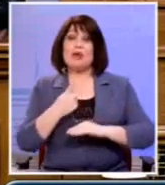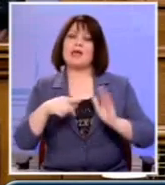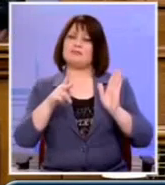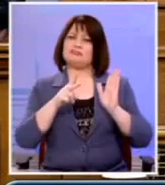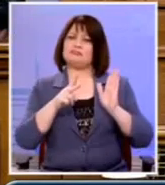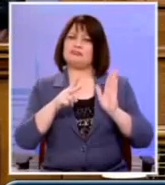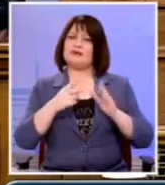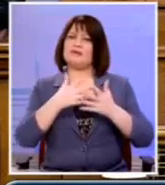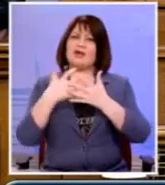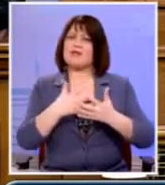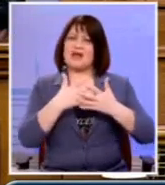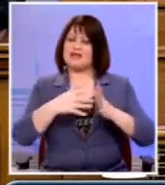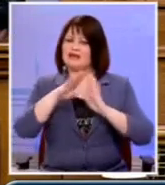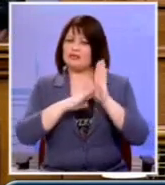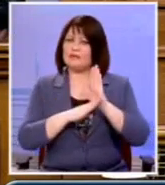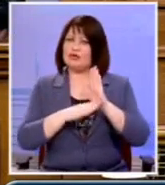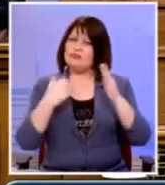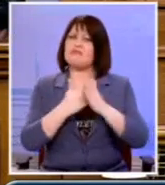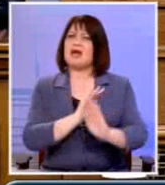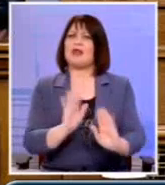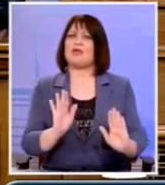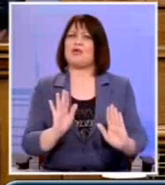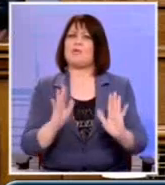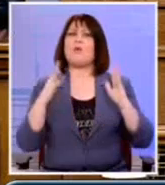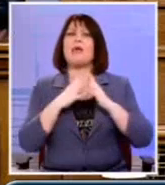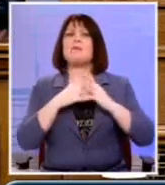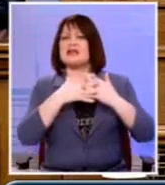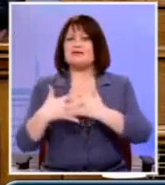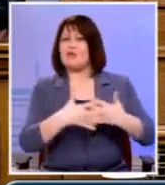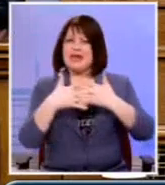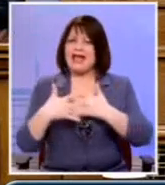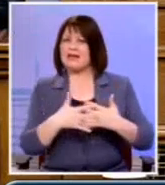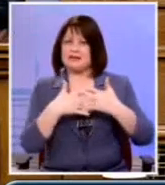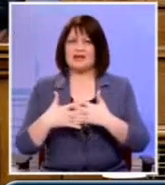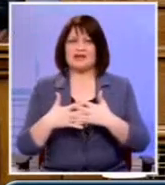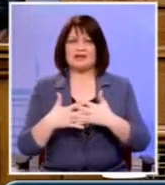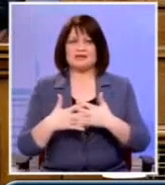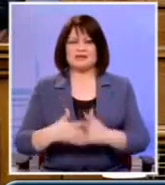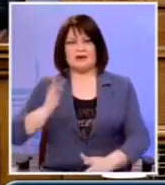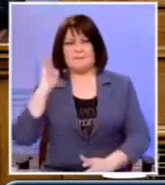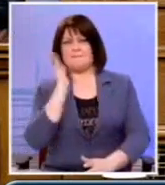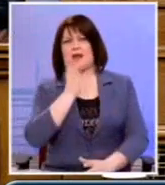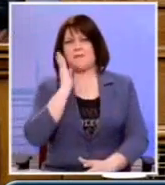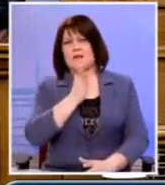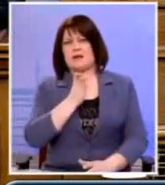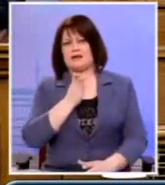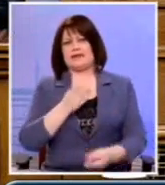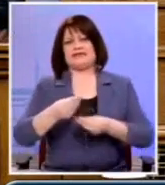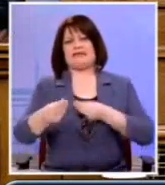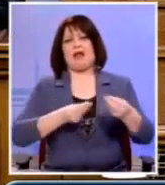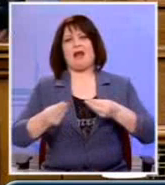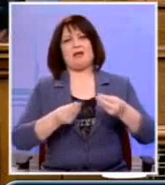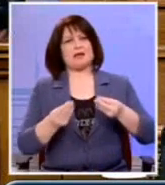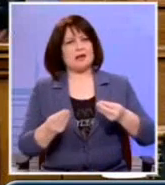μεγάλες βιομηχανίες και ιδιαίτερα πολεμικές που συναλλάσσονται και καταδικάζονται από τις χώρες μέλη